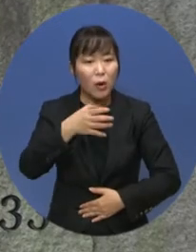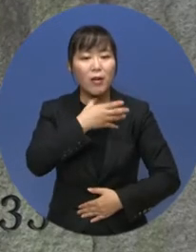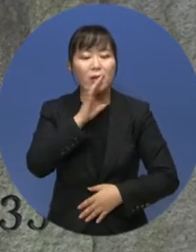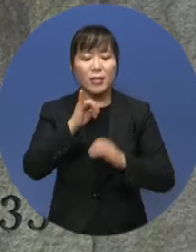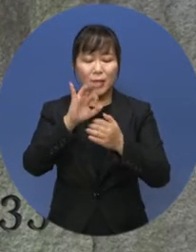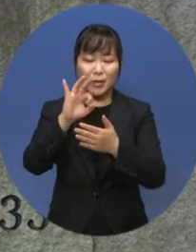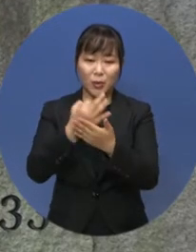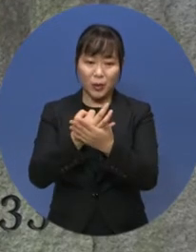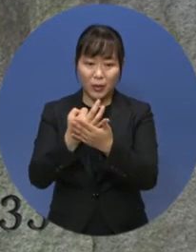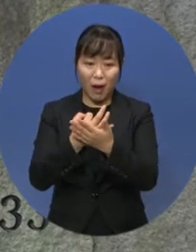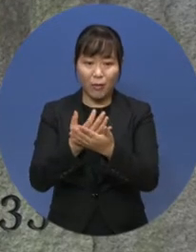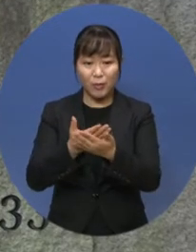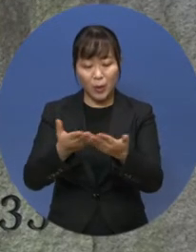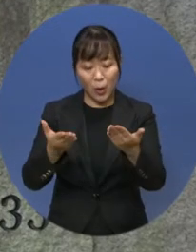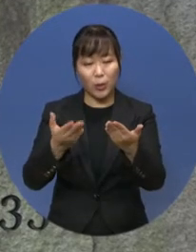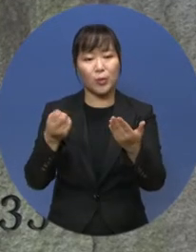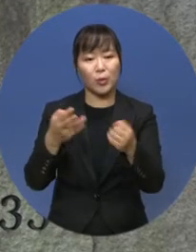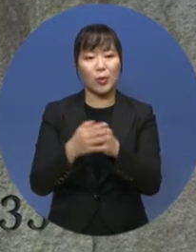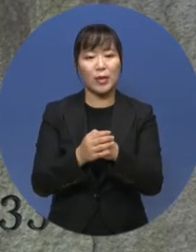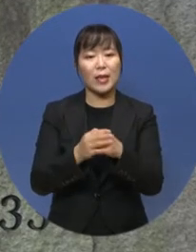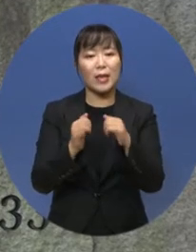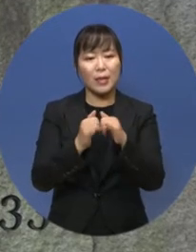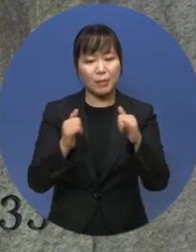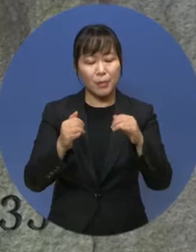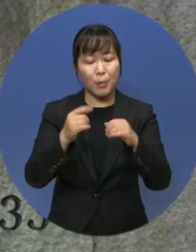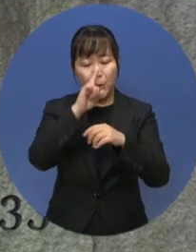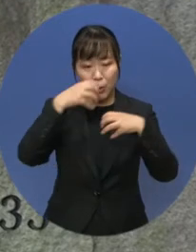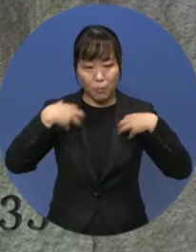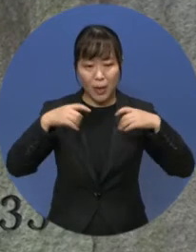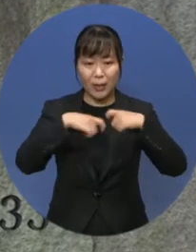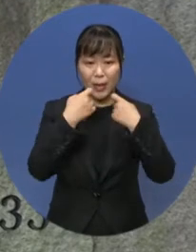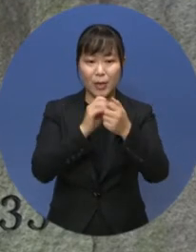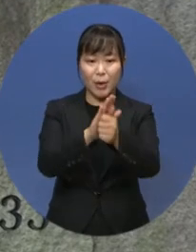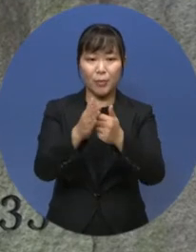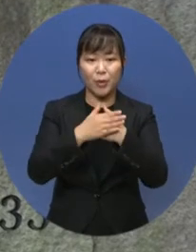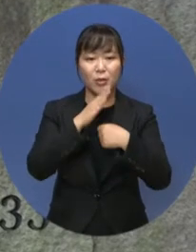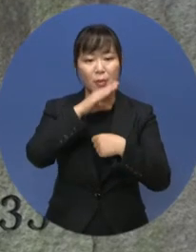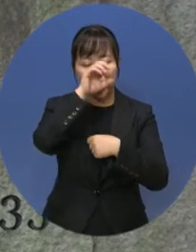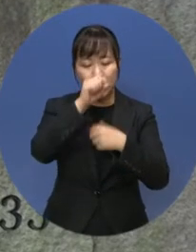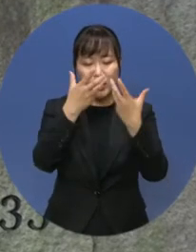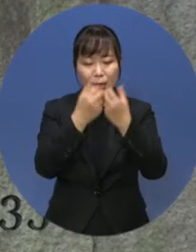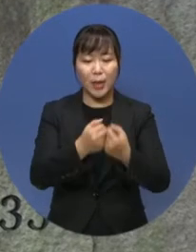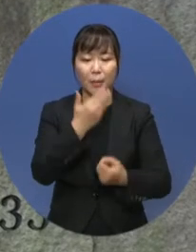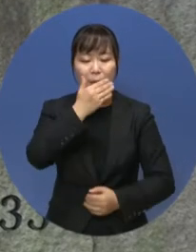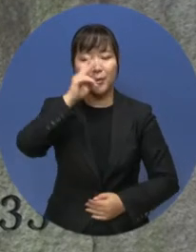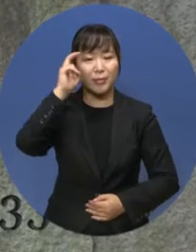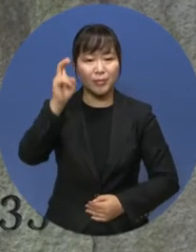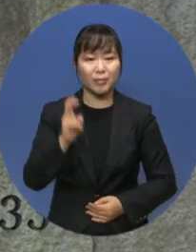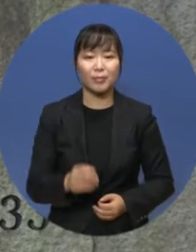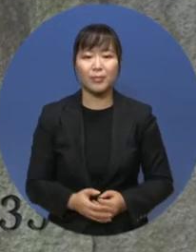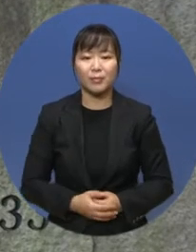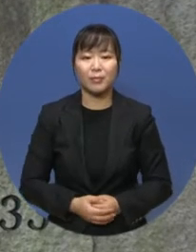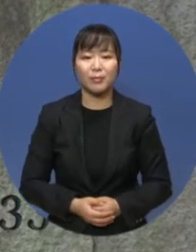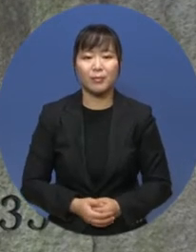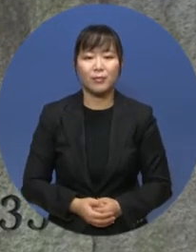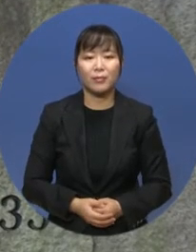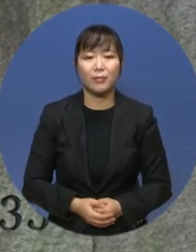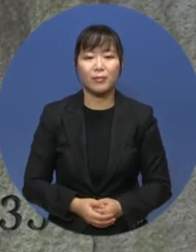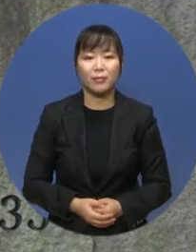창출에 기여함과 동시에 민간 협력을 통한 상생 발전에 좋은 사례가 될 것으로 보입니다. 복지TV